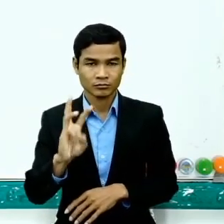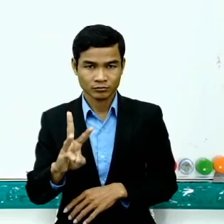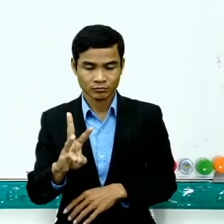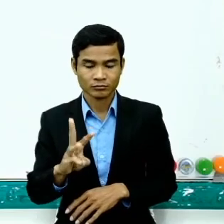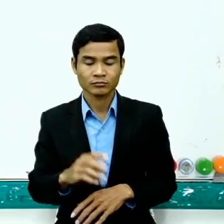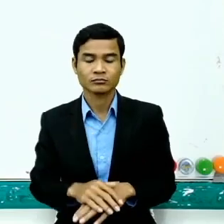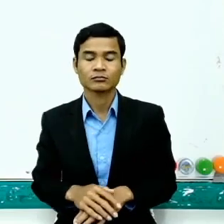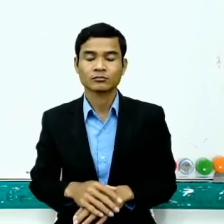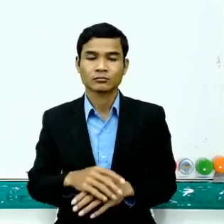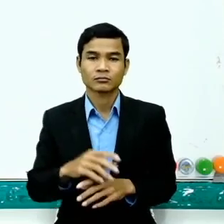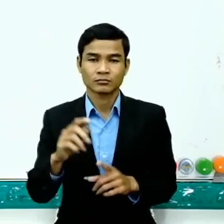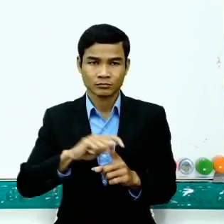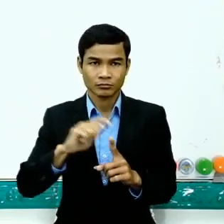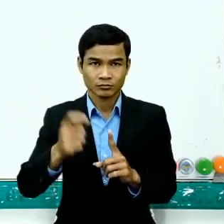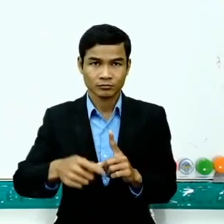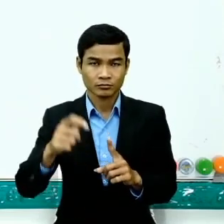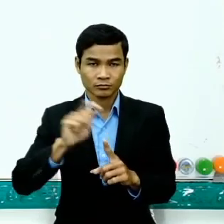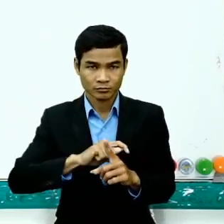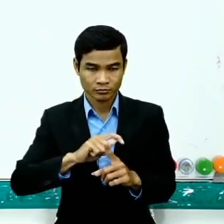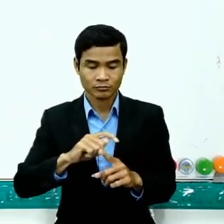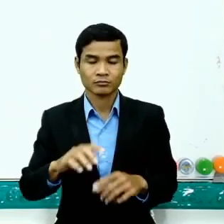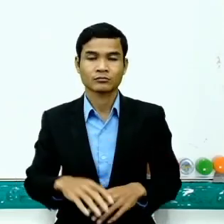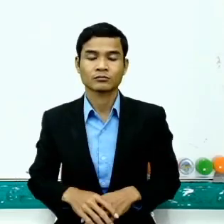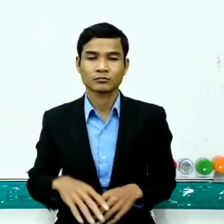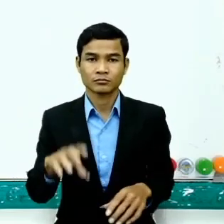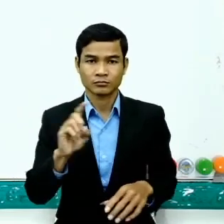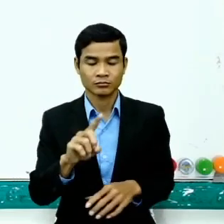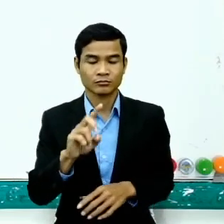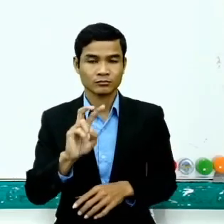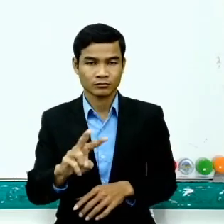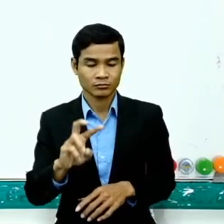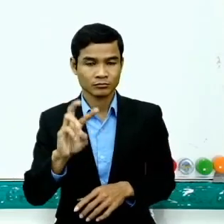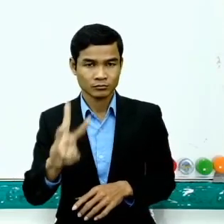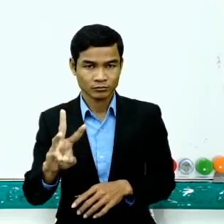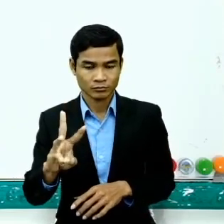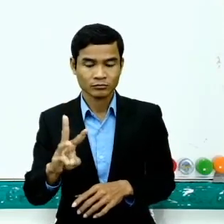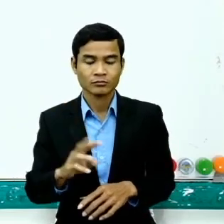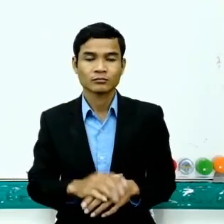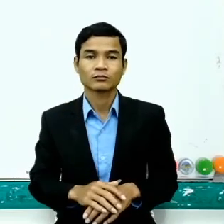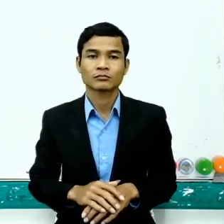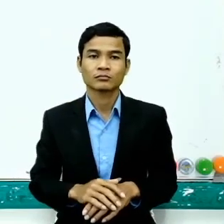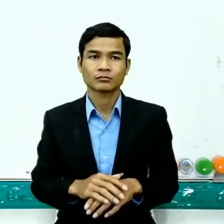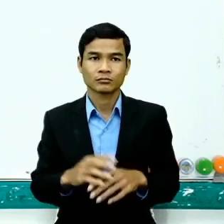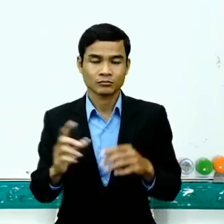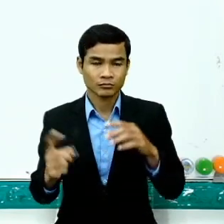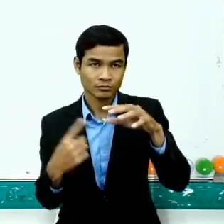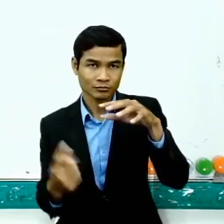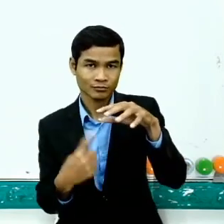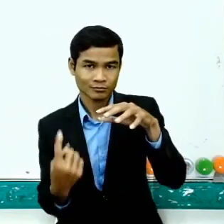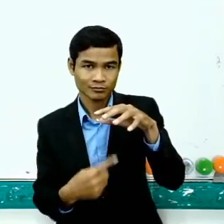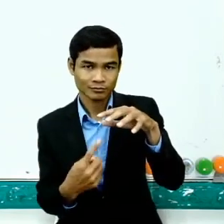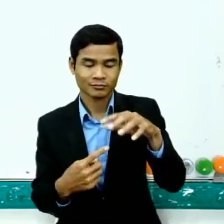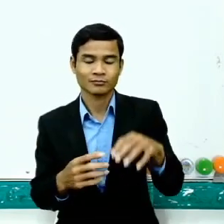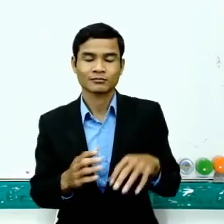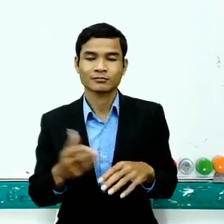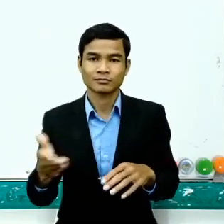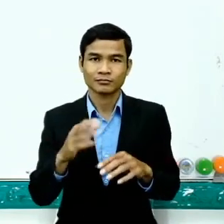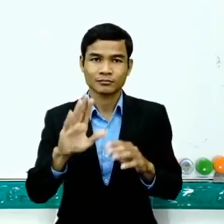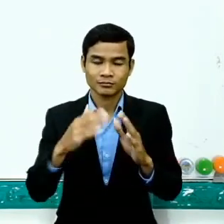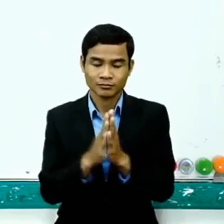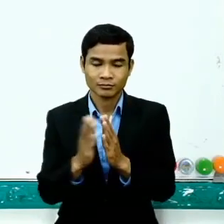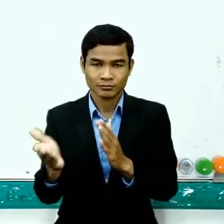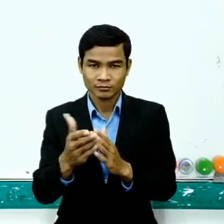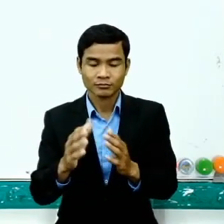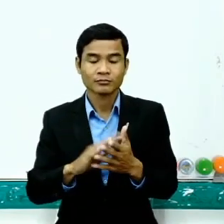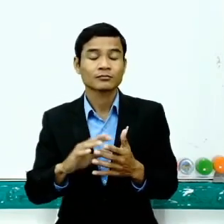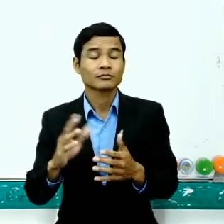bay bay chay chay chay bay bay bay cro lóc cro lóc cro lóc chào con có